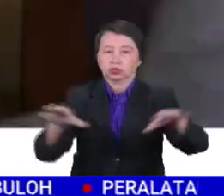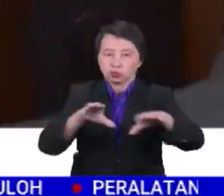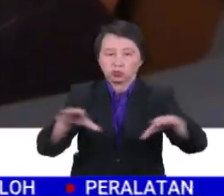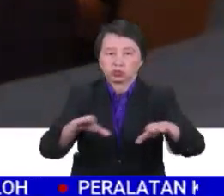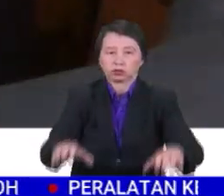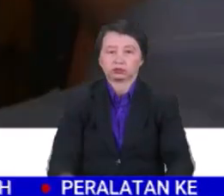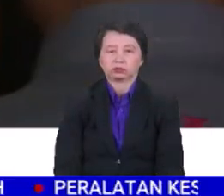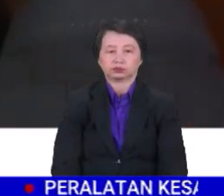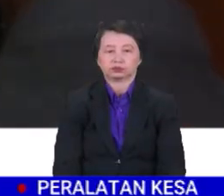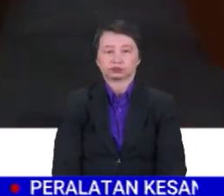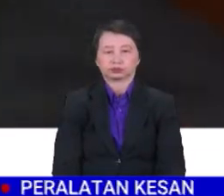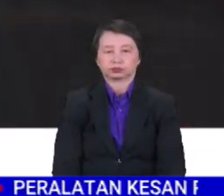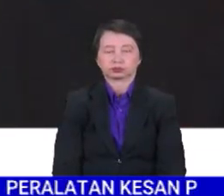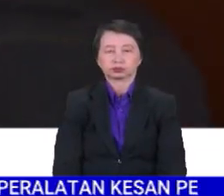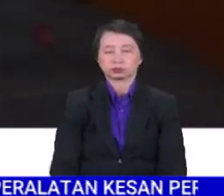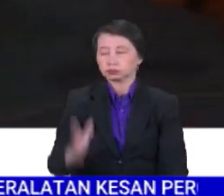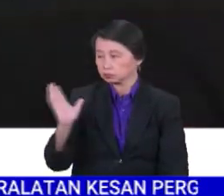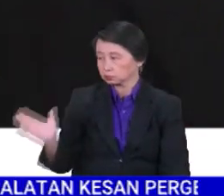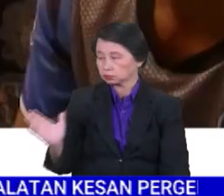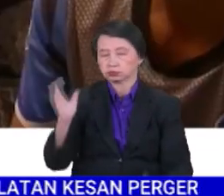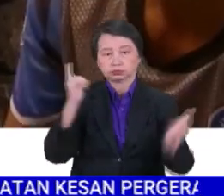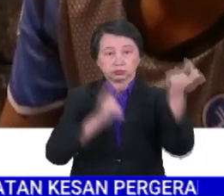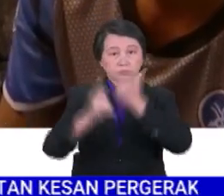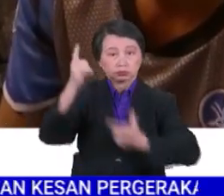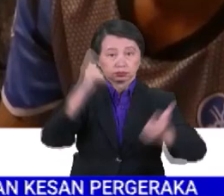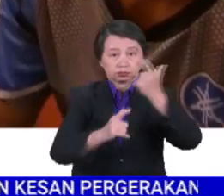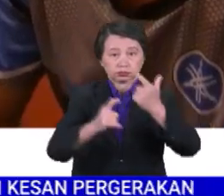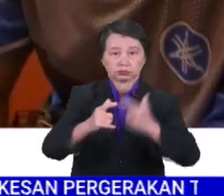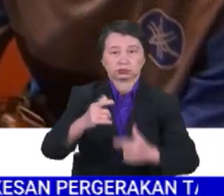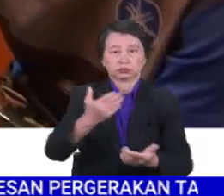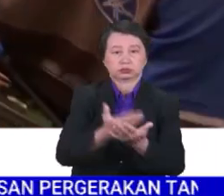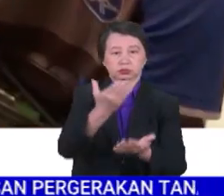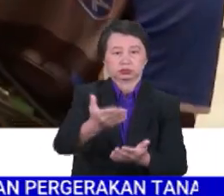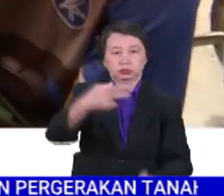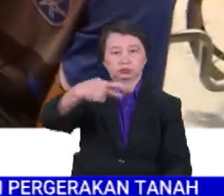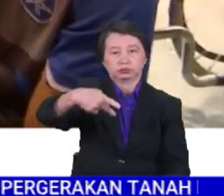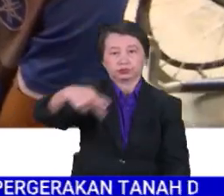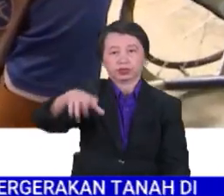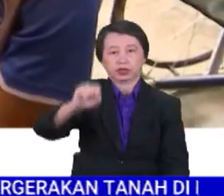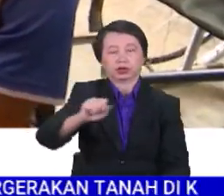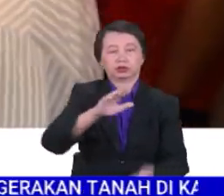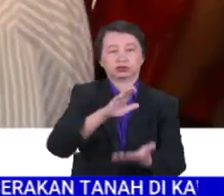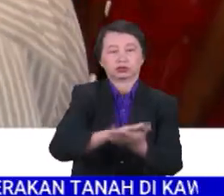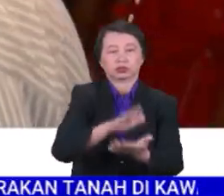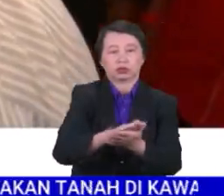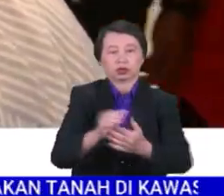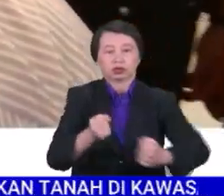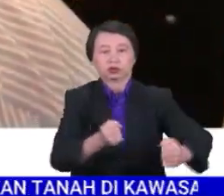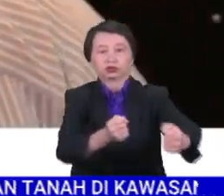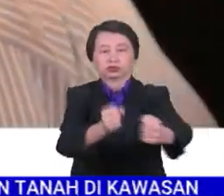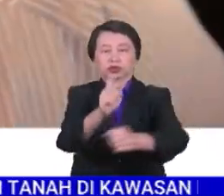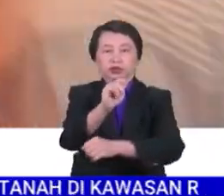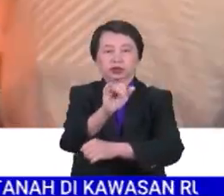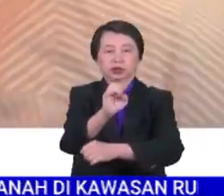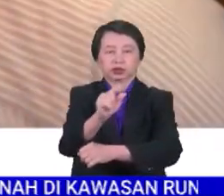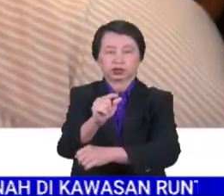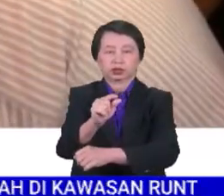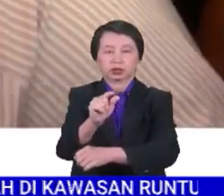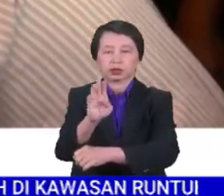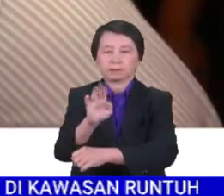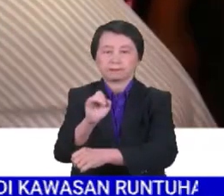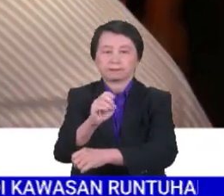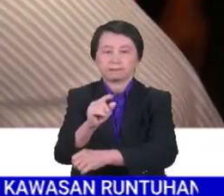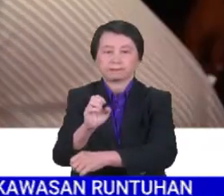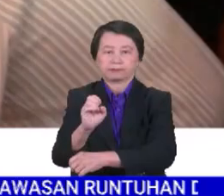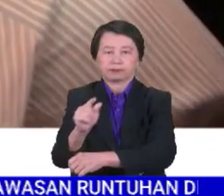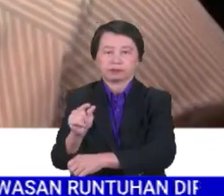dilakukan. Beliau mengadakan lawatan ke Pusat Pembinaan Sementara PPS di Sekolah Kebangsaan Sungai Tiang Darat, Bagan Datuk yang